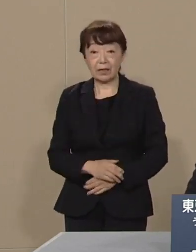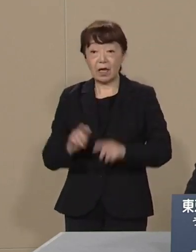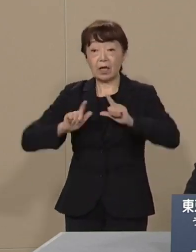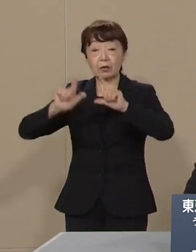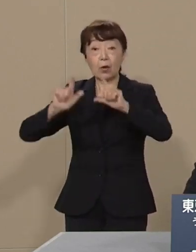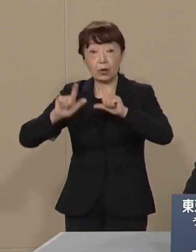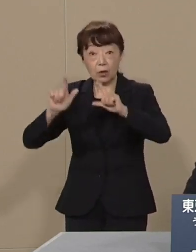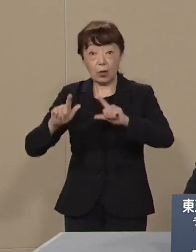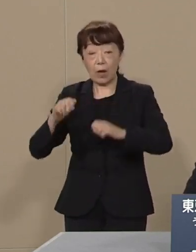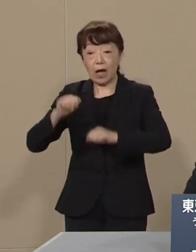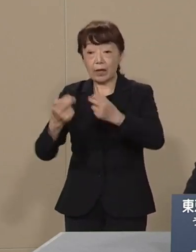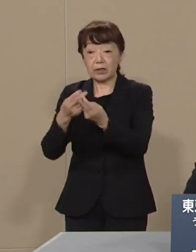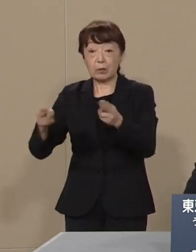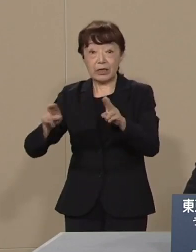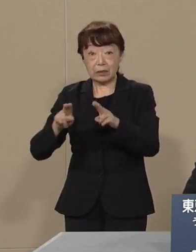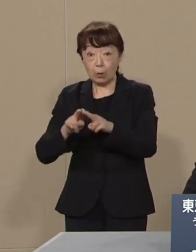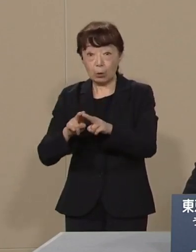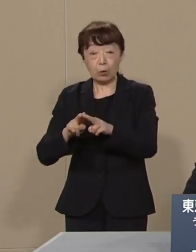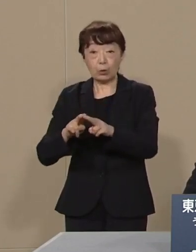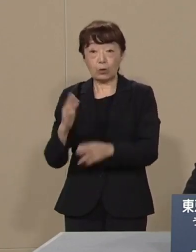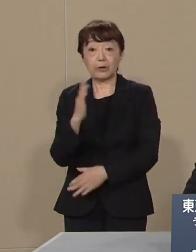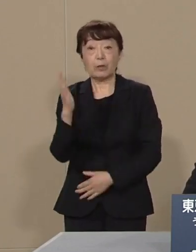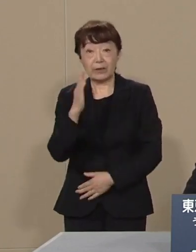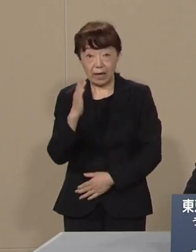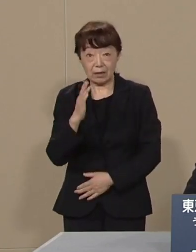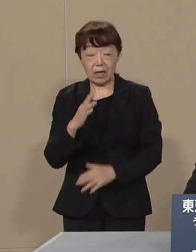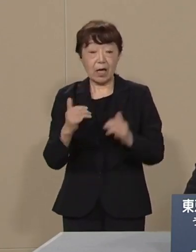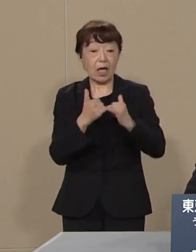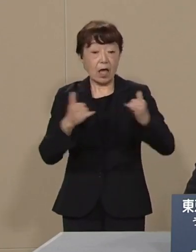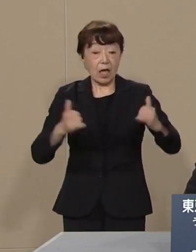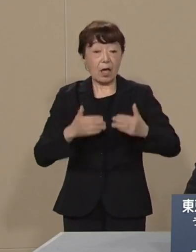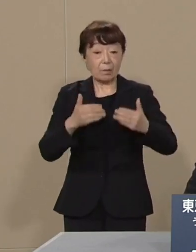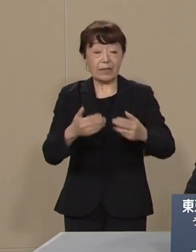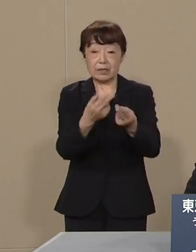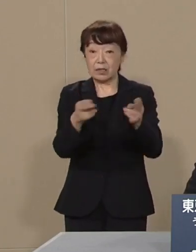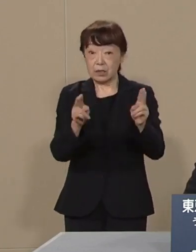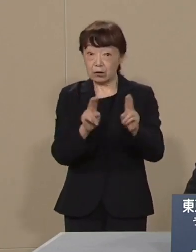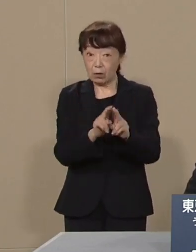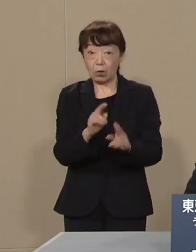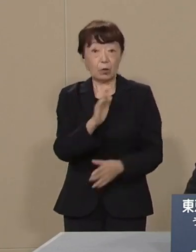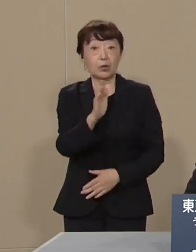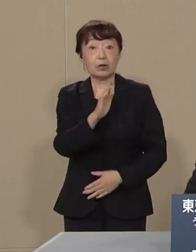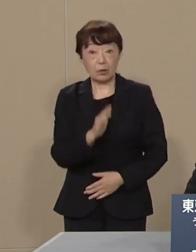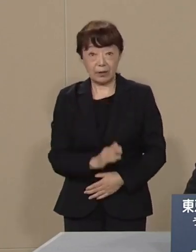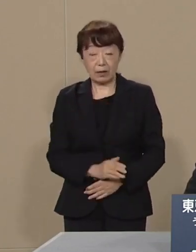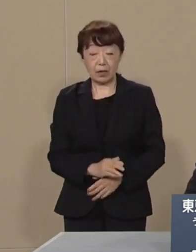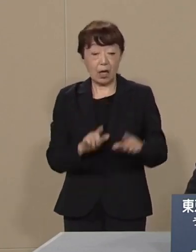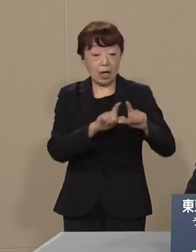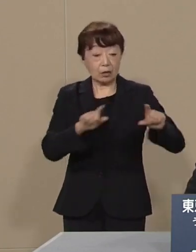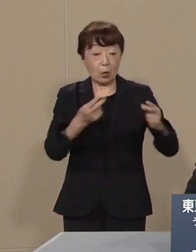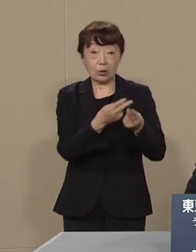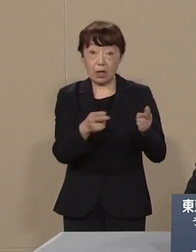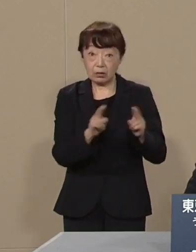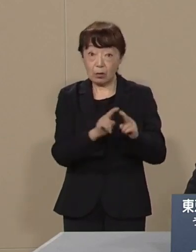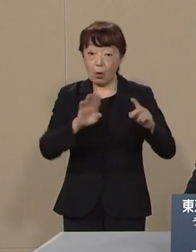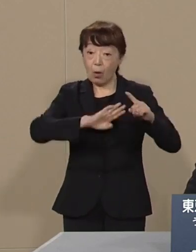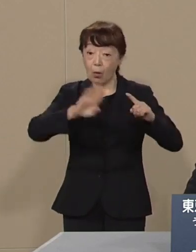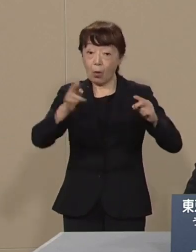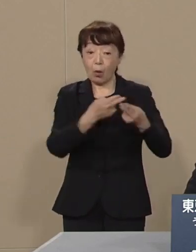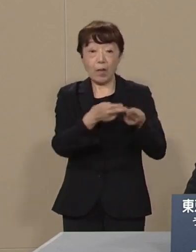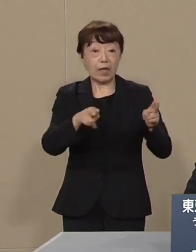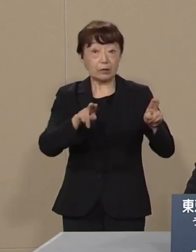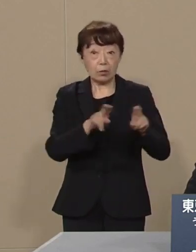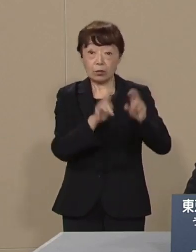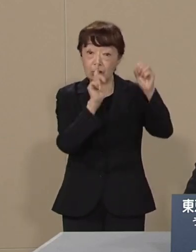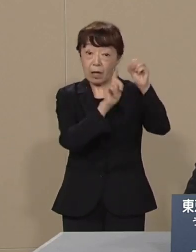ない東京は民心の本当のものでもないしかといって共産党のものでも公明党の党でもあり